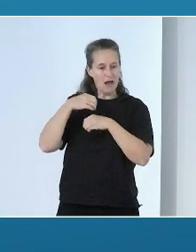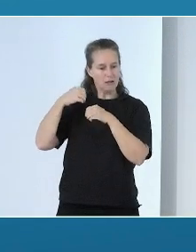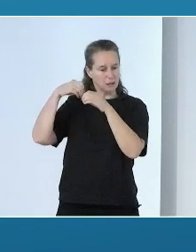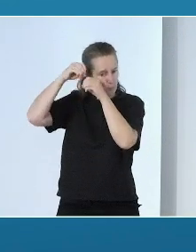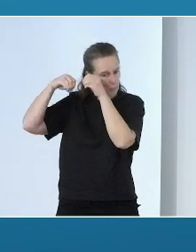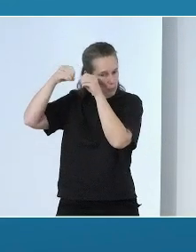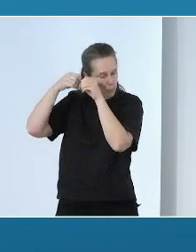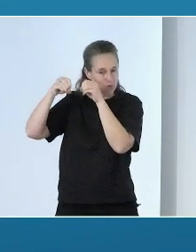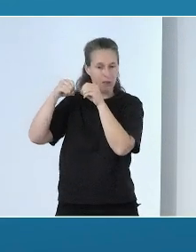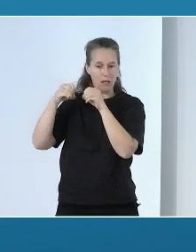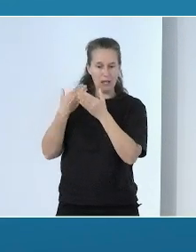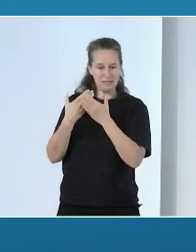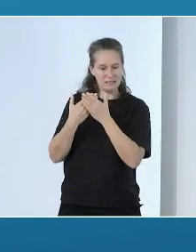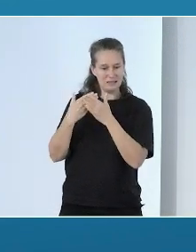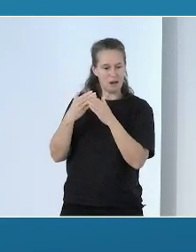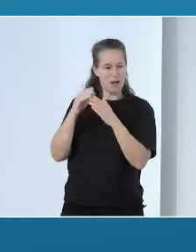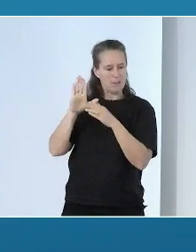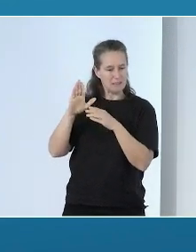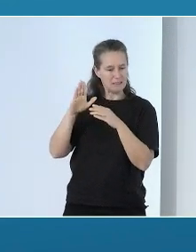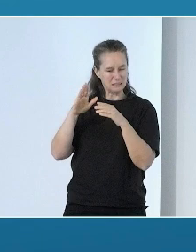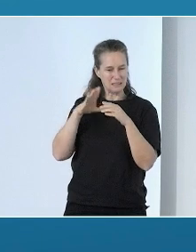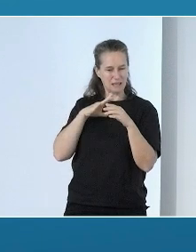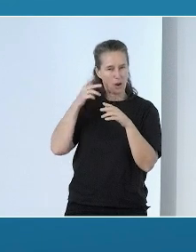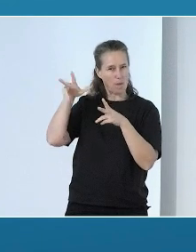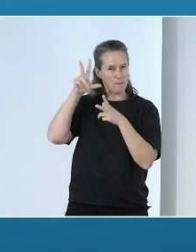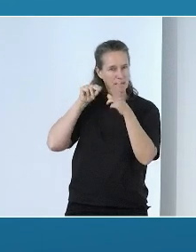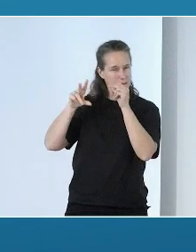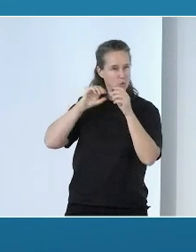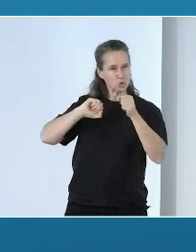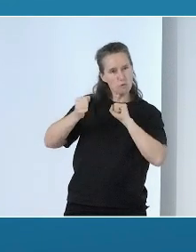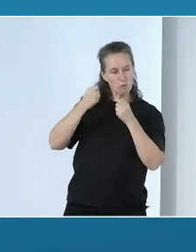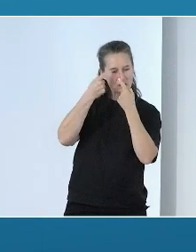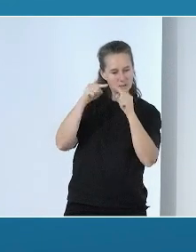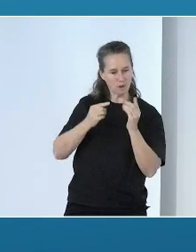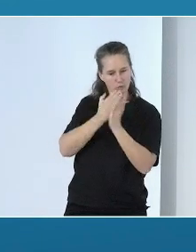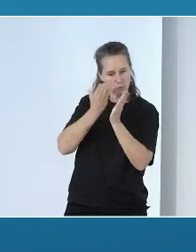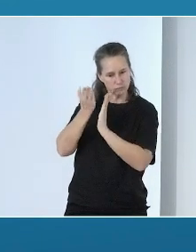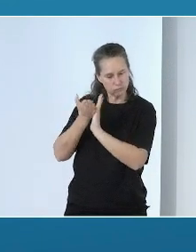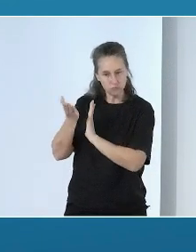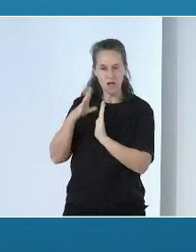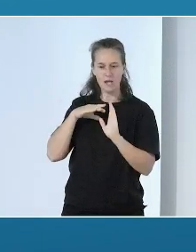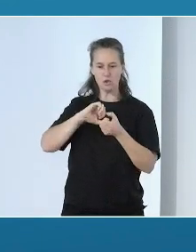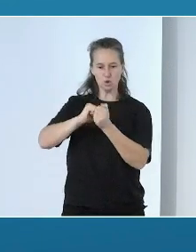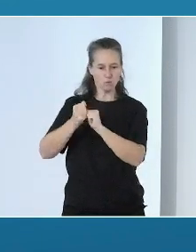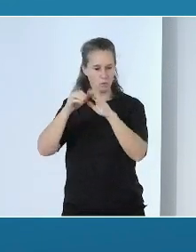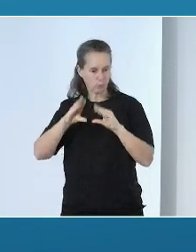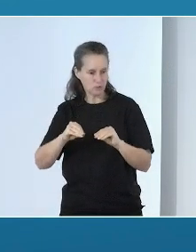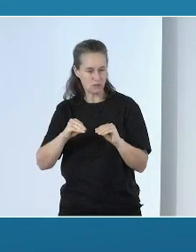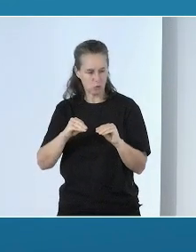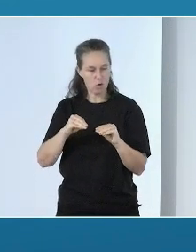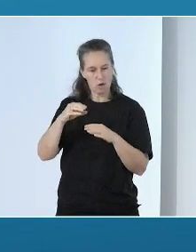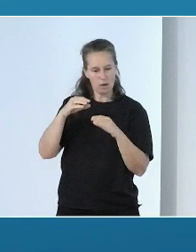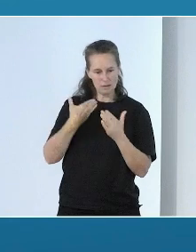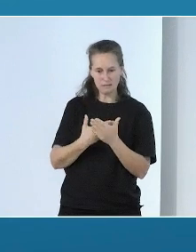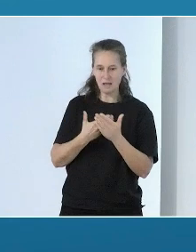qu'on a bien vu que ce n'était pas la même atteinte et donc la même perception du mouvement, de la direction, des changements de position, et ce qui permettra ensuite